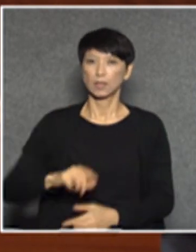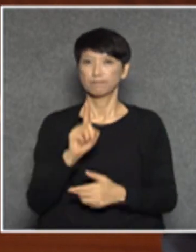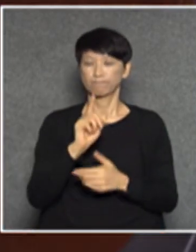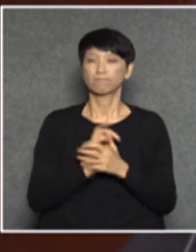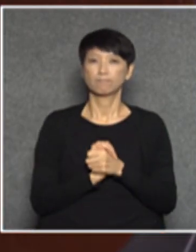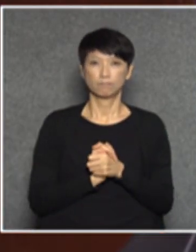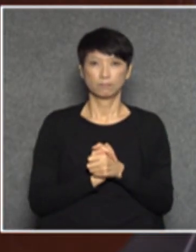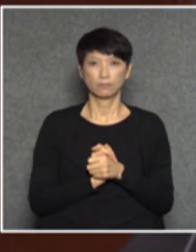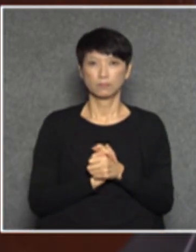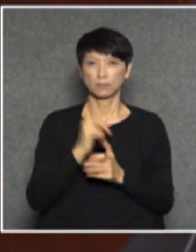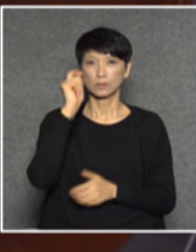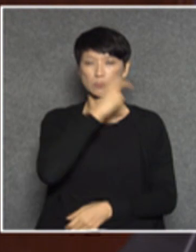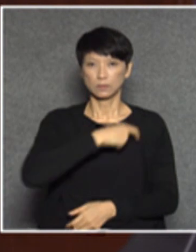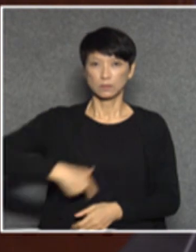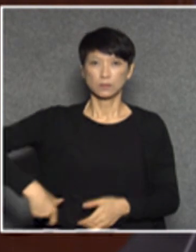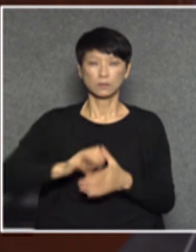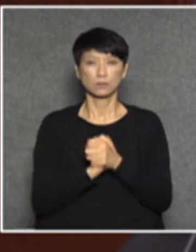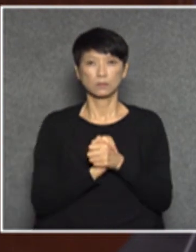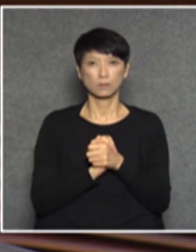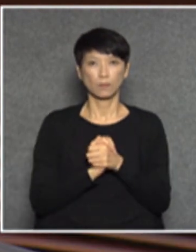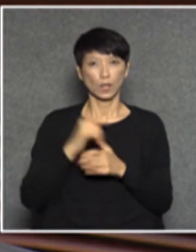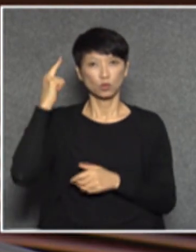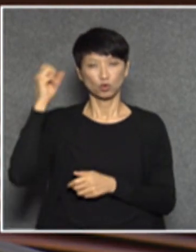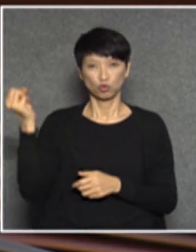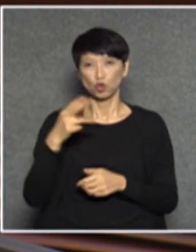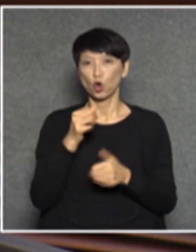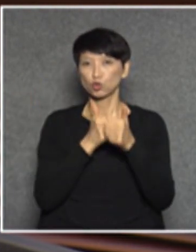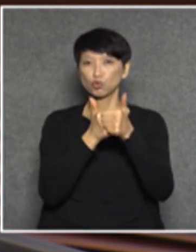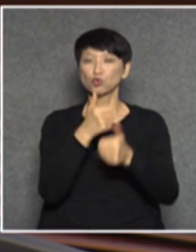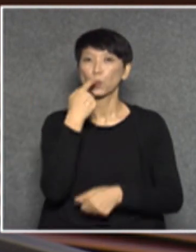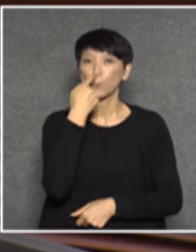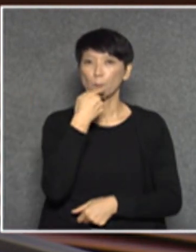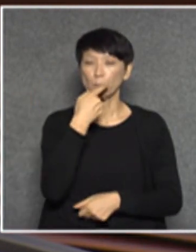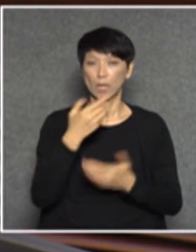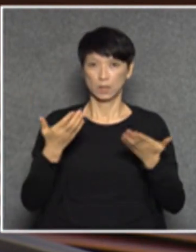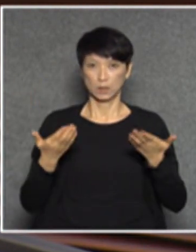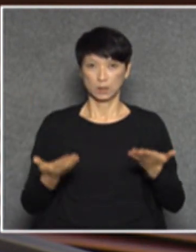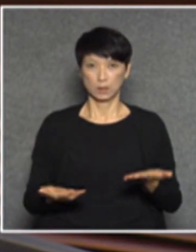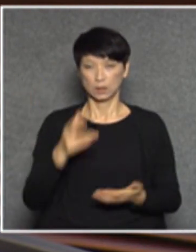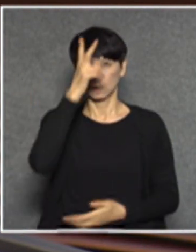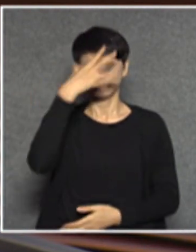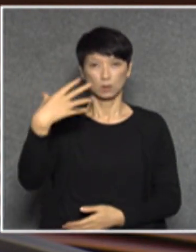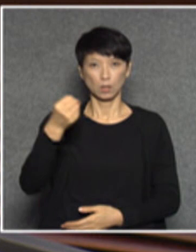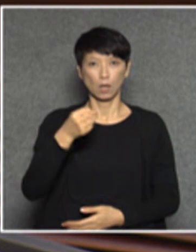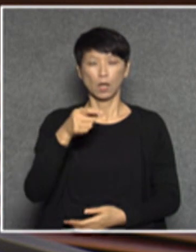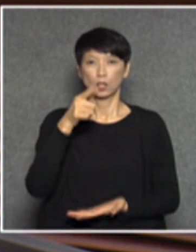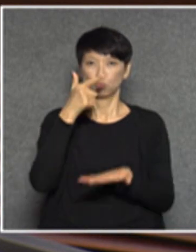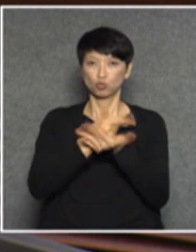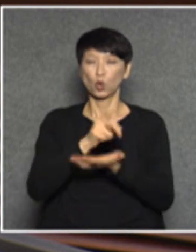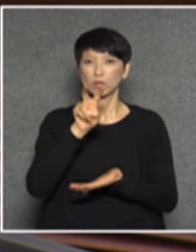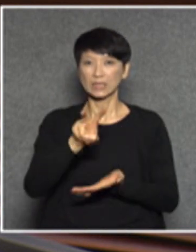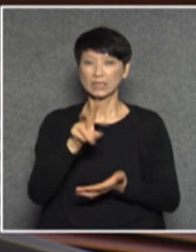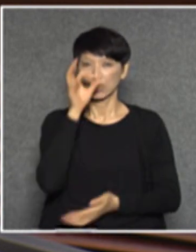員。 主席，我想再追問一下，就既然特首你都這麼重視這個幼稚園的教